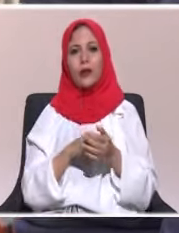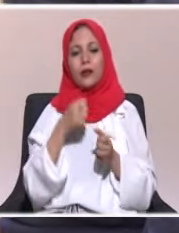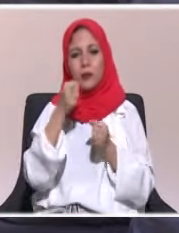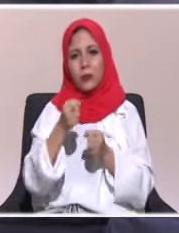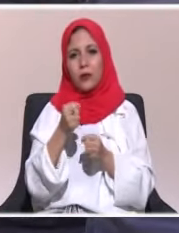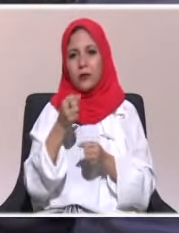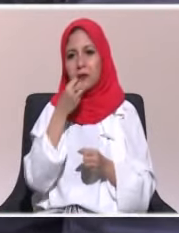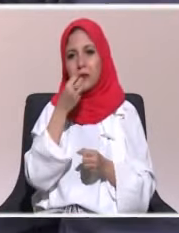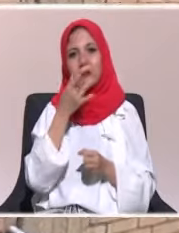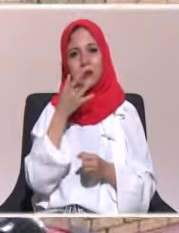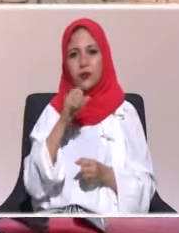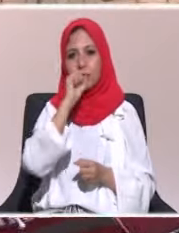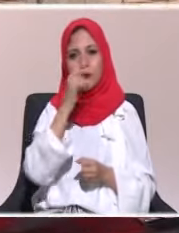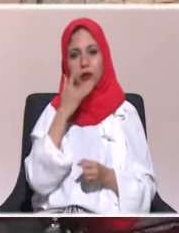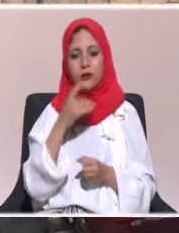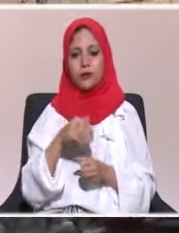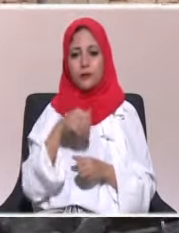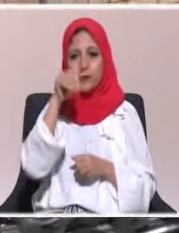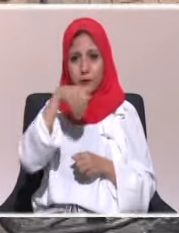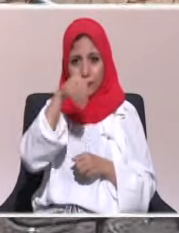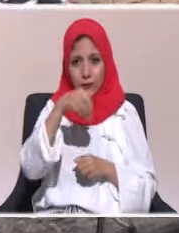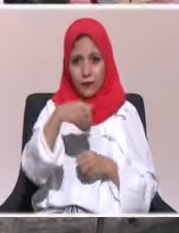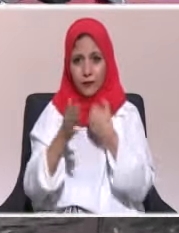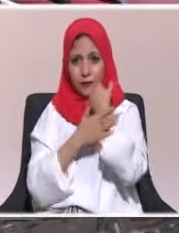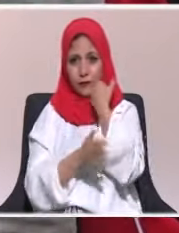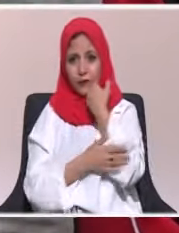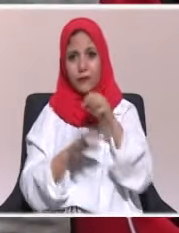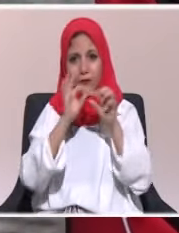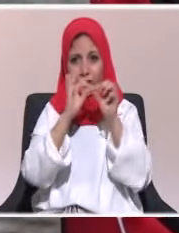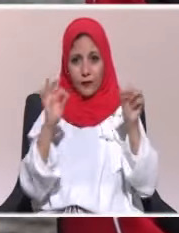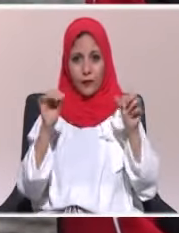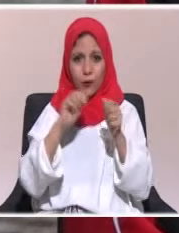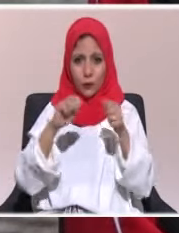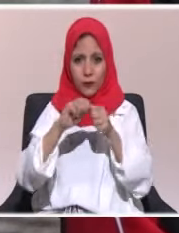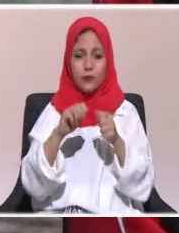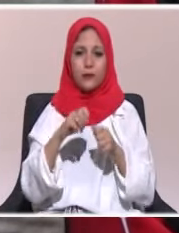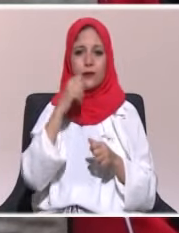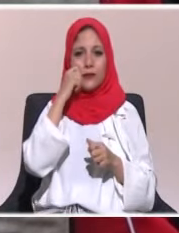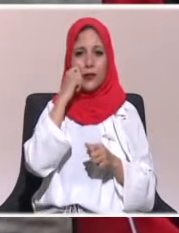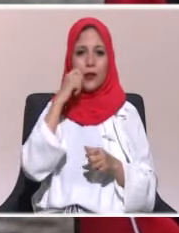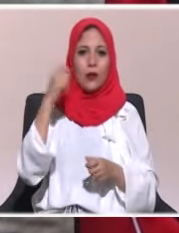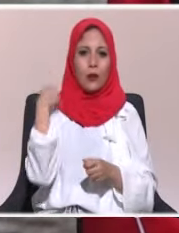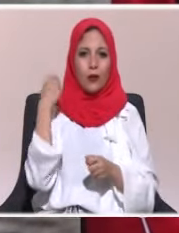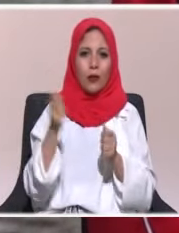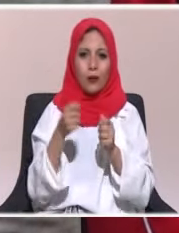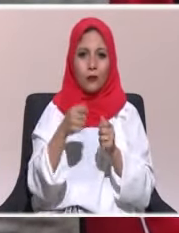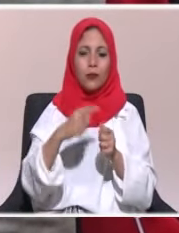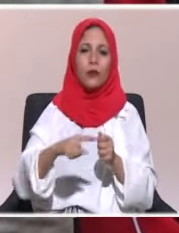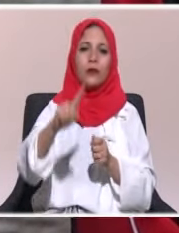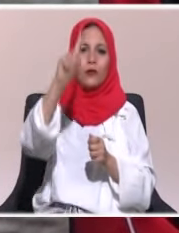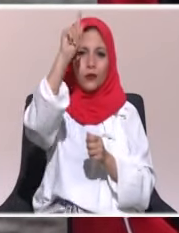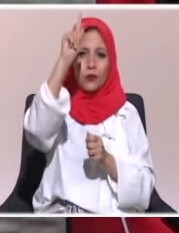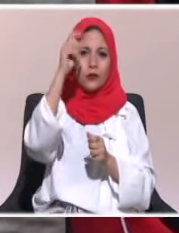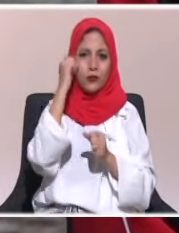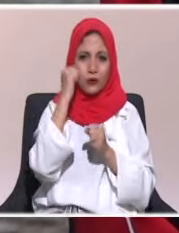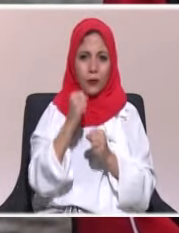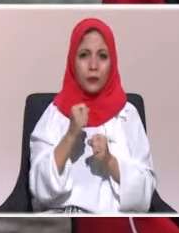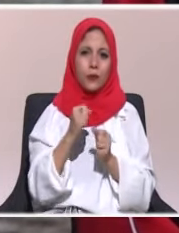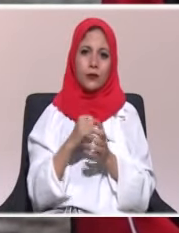البيت وبتعمل مشكلة. حفر الغاز هيفيدني في حاجات كتير، مش هتعب في إن أنا أطلع أنبوبة الدور الثاني أو الثالث، ثانيا